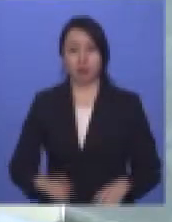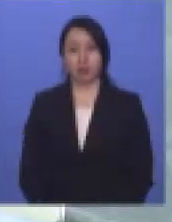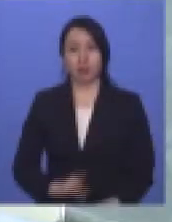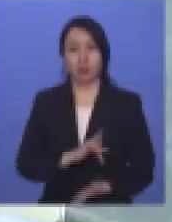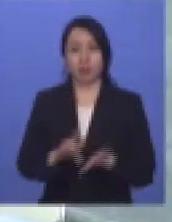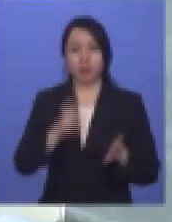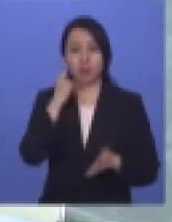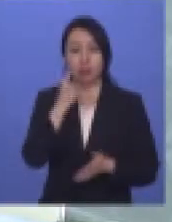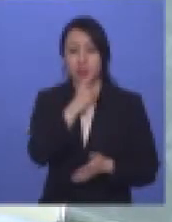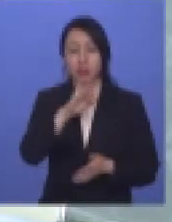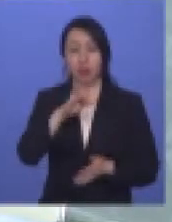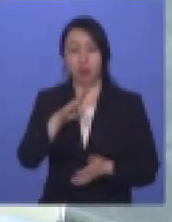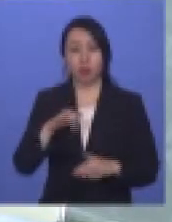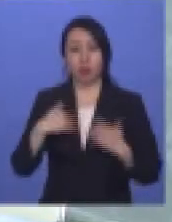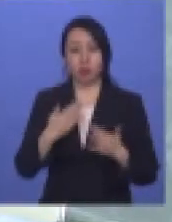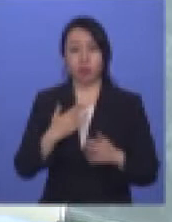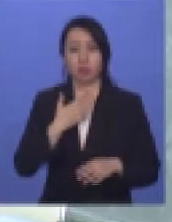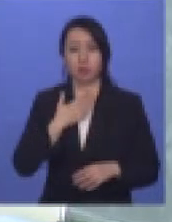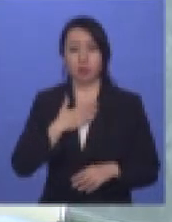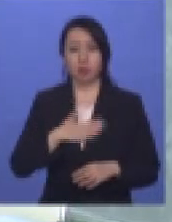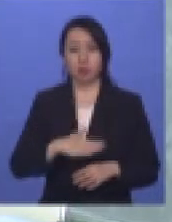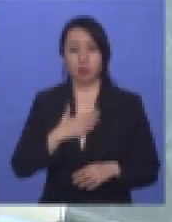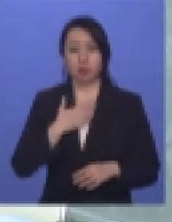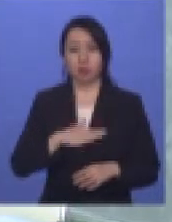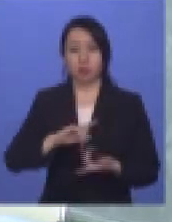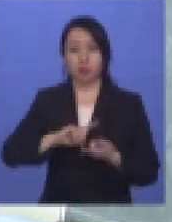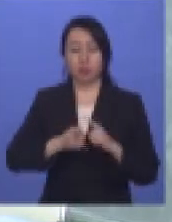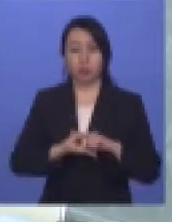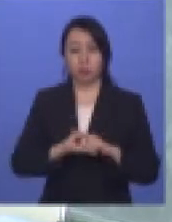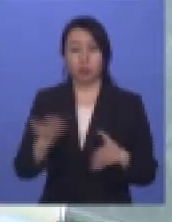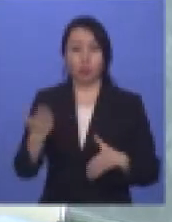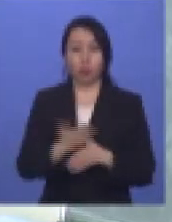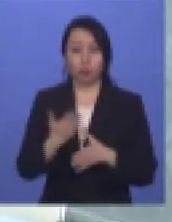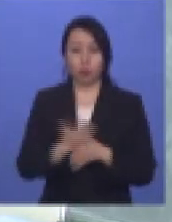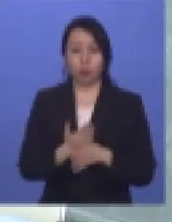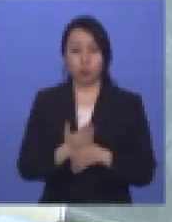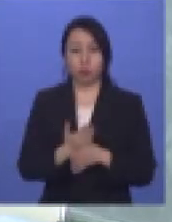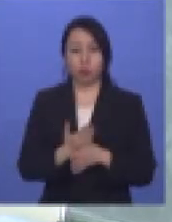глаза «Айнакос» оказывает стационарную, стационарозамещающую помощь,